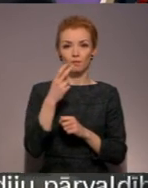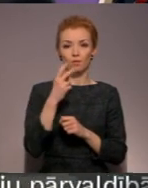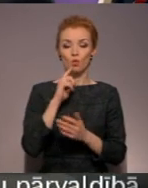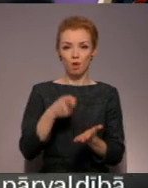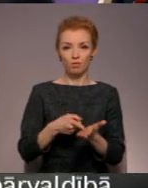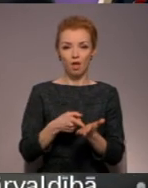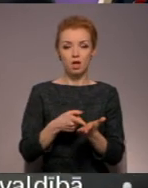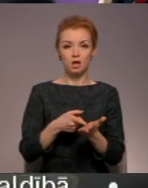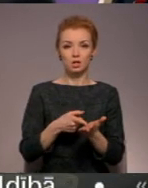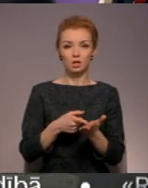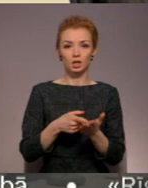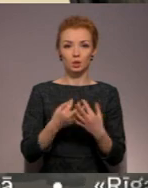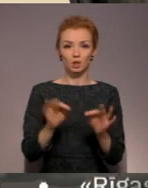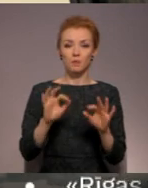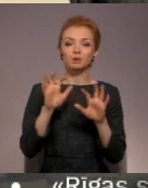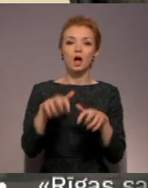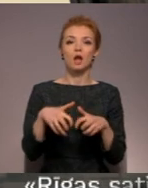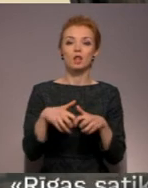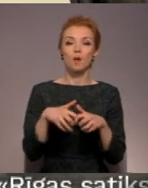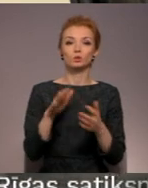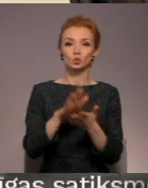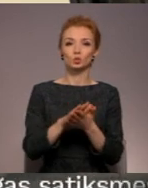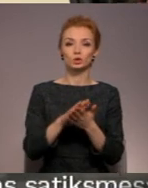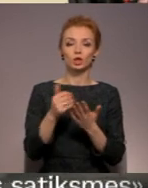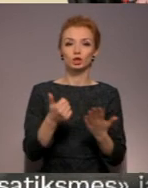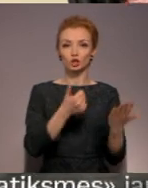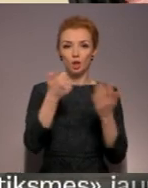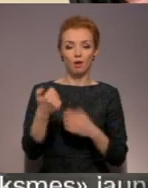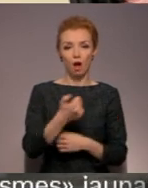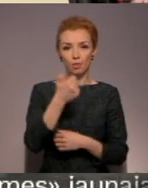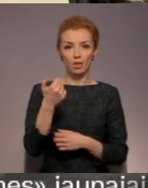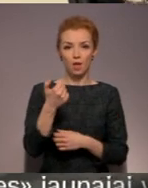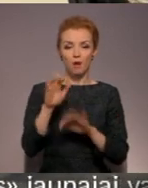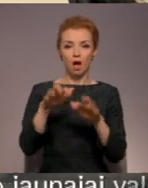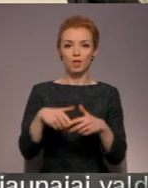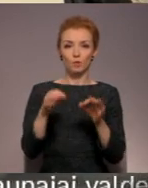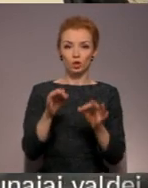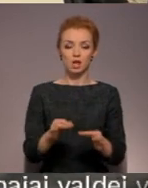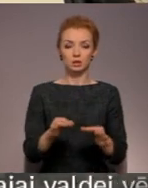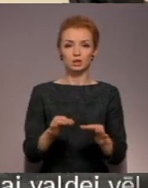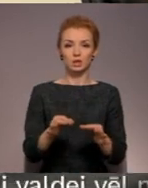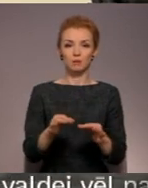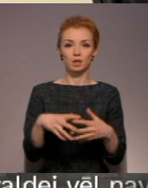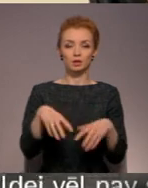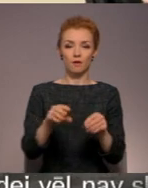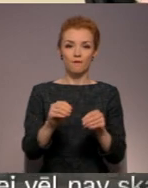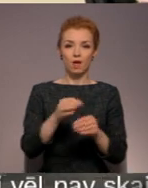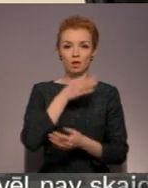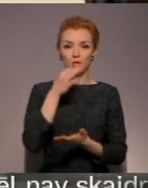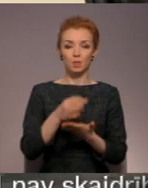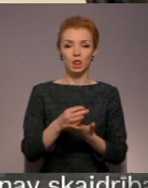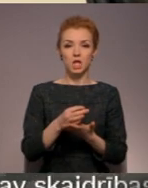noteikt brīvības atņemšanu uz 6 gadiem, atņemot tiesības, veikt